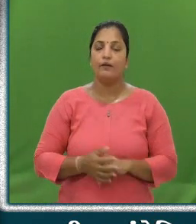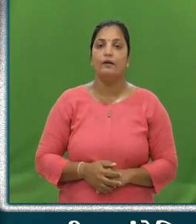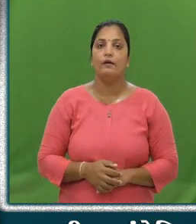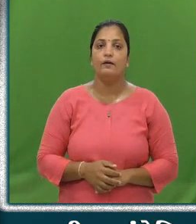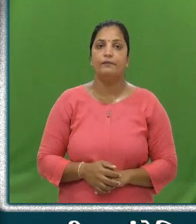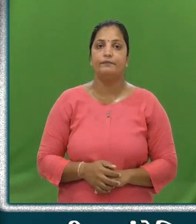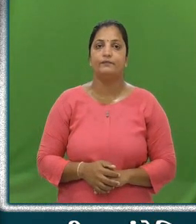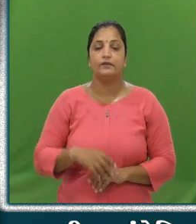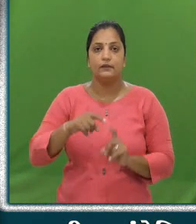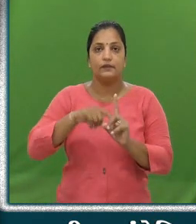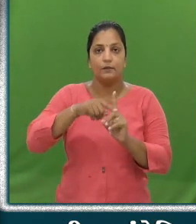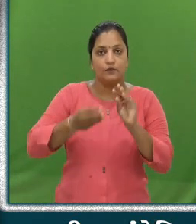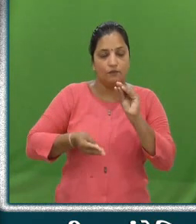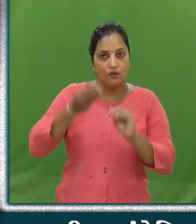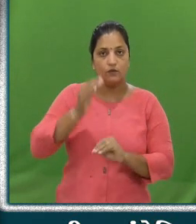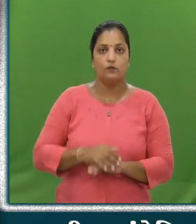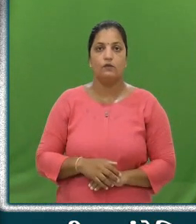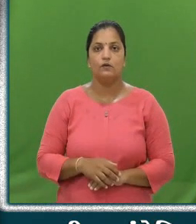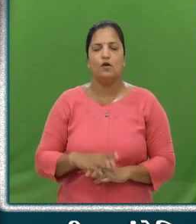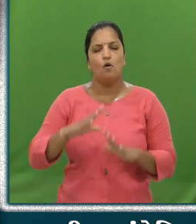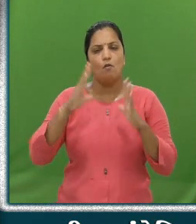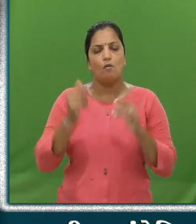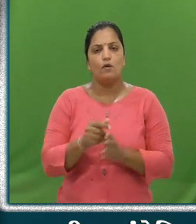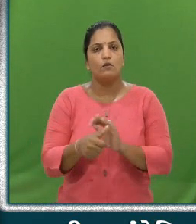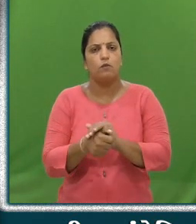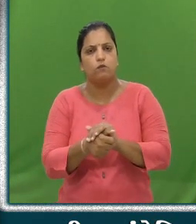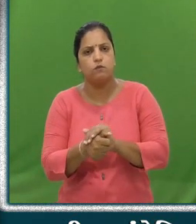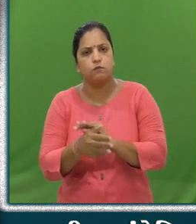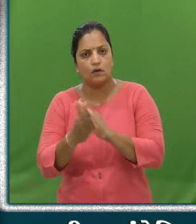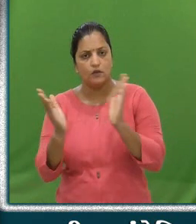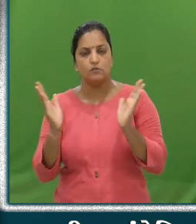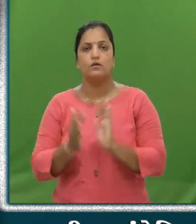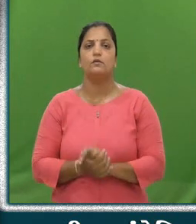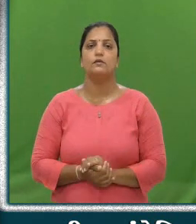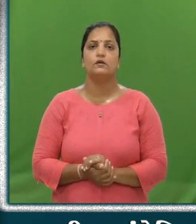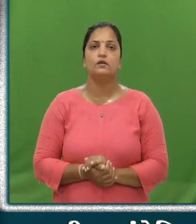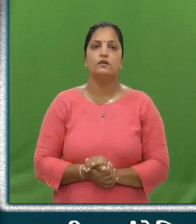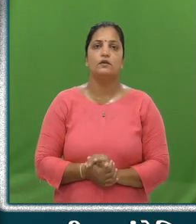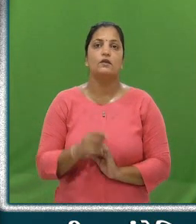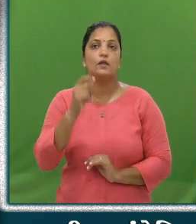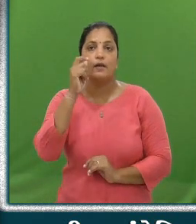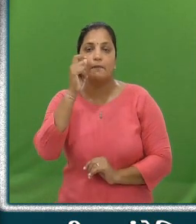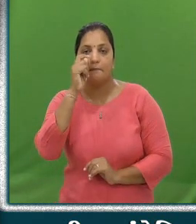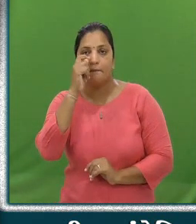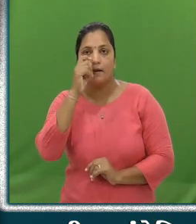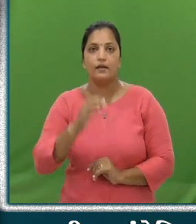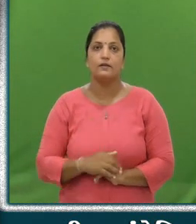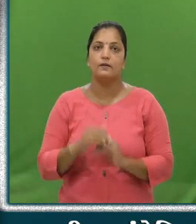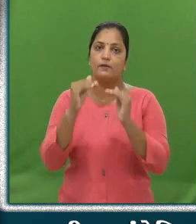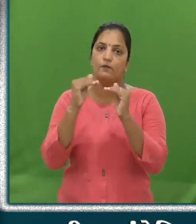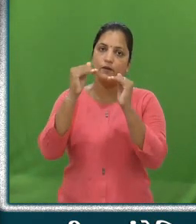ટેમ્પરેચર ઉનાળામાં ઊંચું હોય તો તે દરમિયાન જેટલા પણ કાચબા હોય છે તે મોટા ભાગે કેવા હોય છે માદા તરીકે